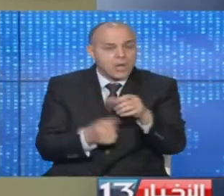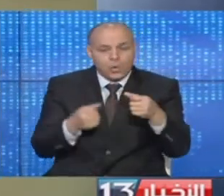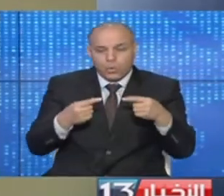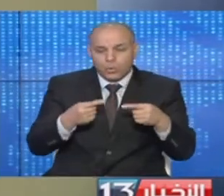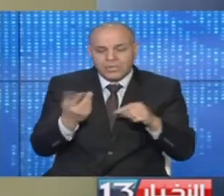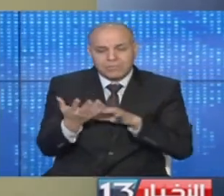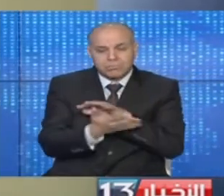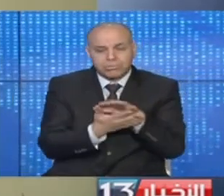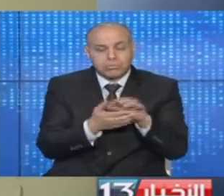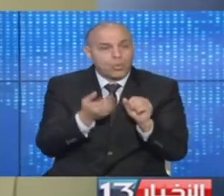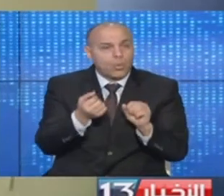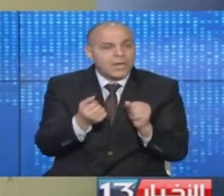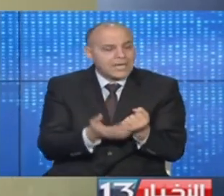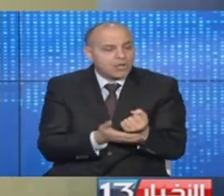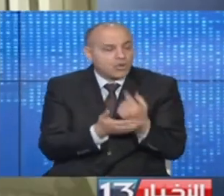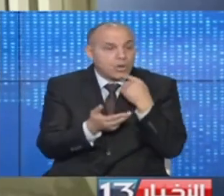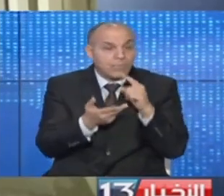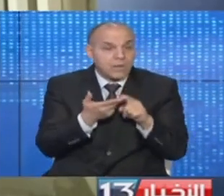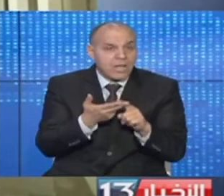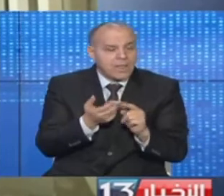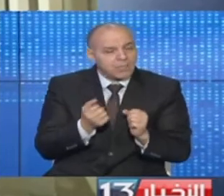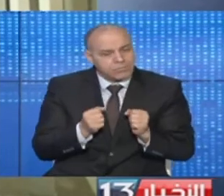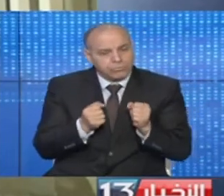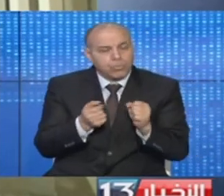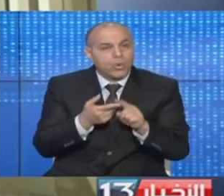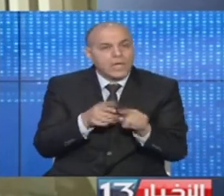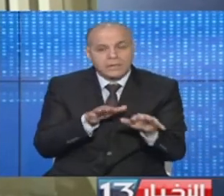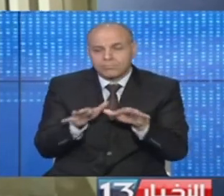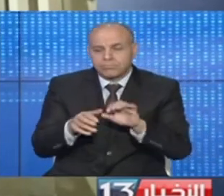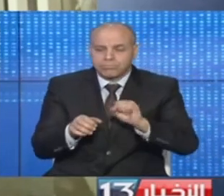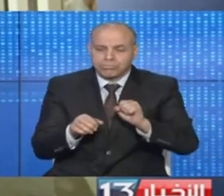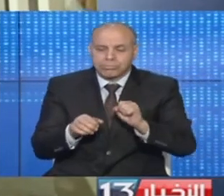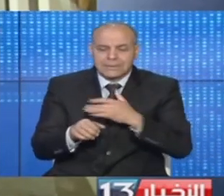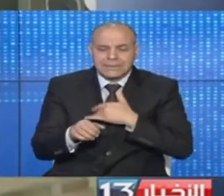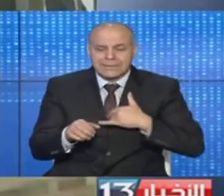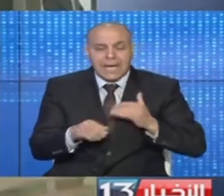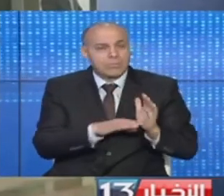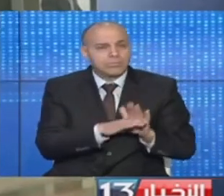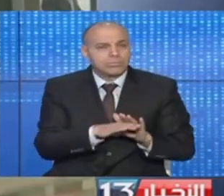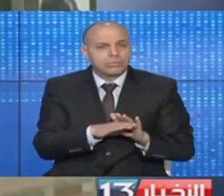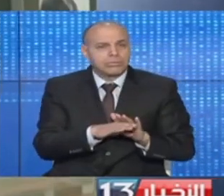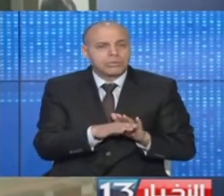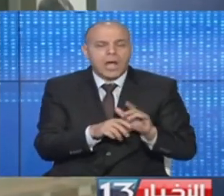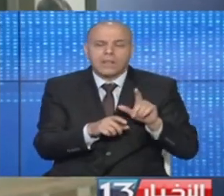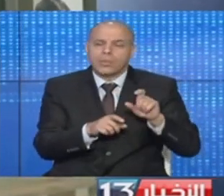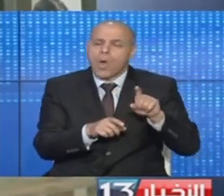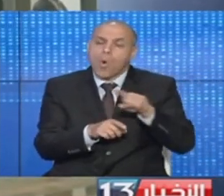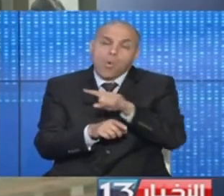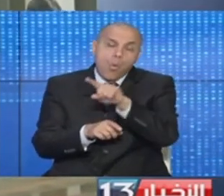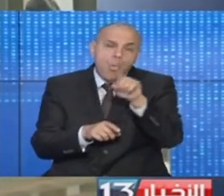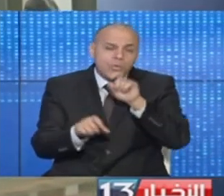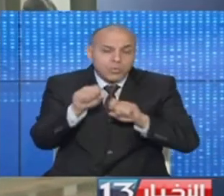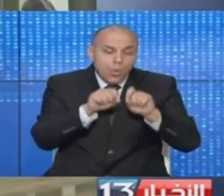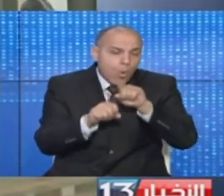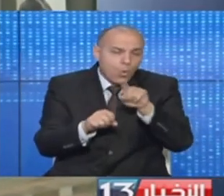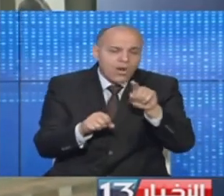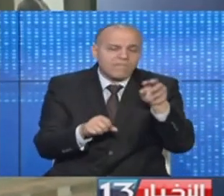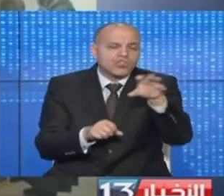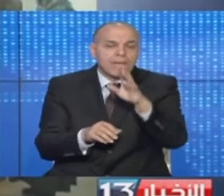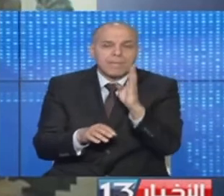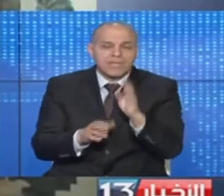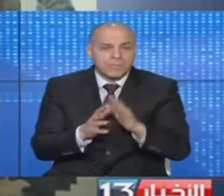لمجابهة الكوارث وتنظيم النجدة إلى تعزيز إجراءات البروتوكول الصحي والتعقيم بكافة المؤسسات التربوية